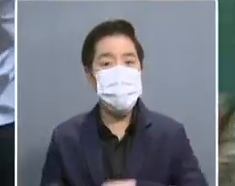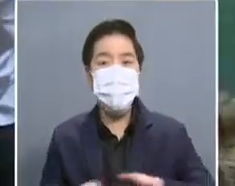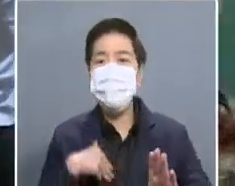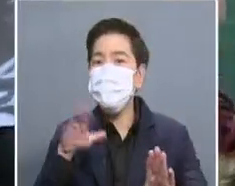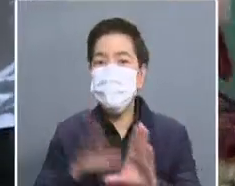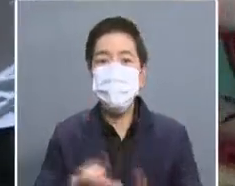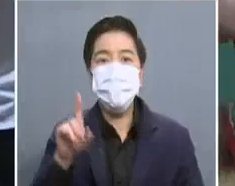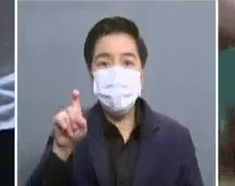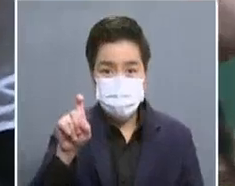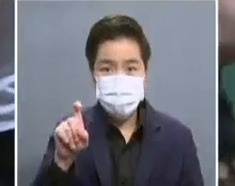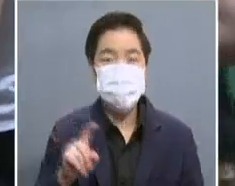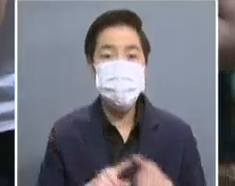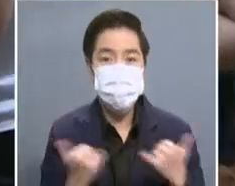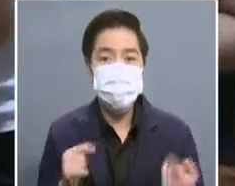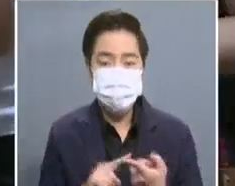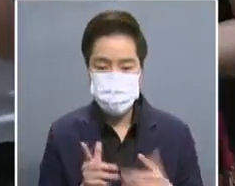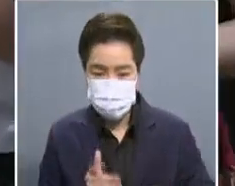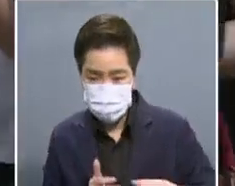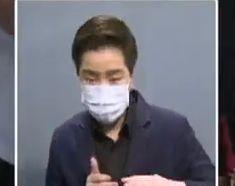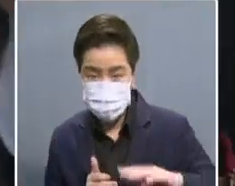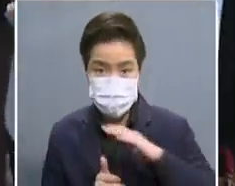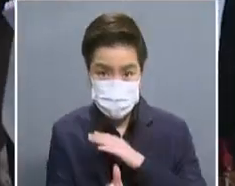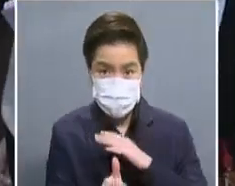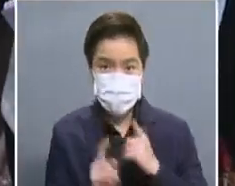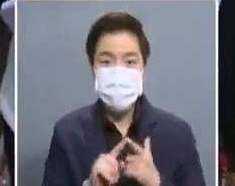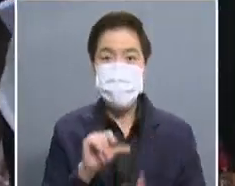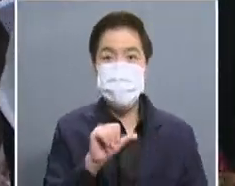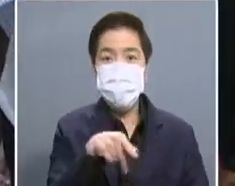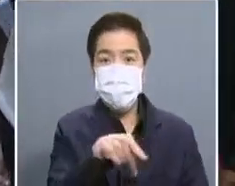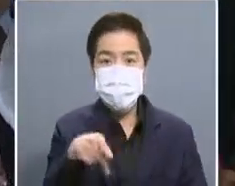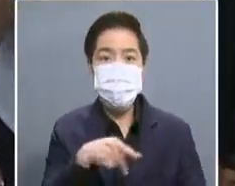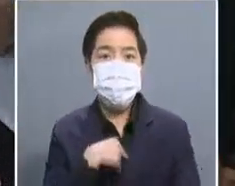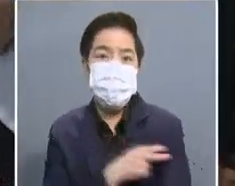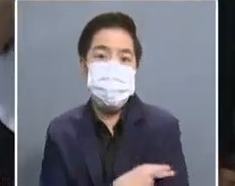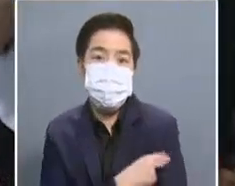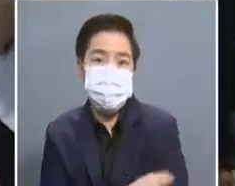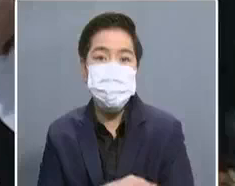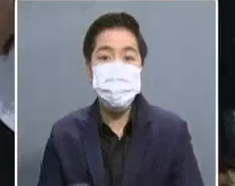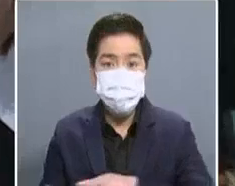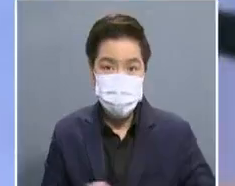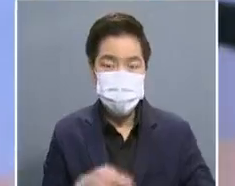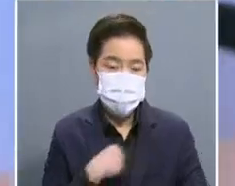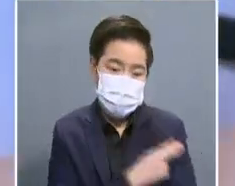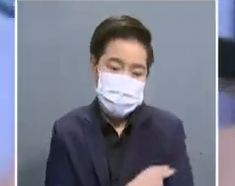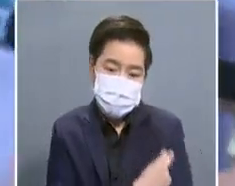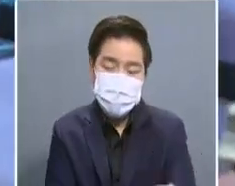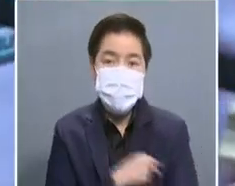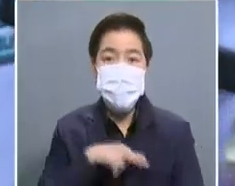ได้นะฮะแบ่งสัดส่วนการฉีดแบบ walk in กับการนัดผ่านแอปพลิเคชันหมอพร้อมแล้วก็นัดแบบโรงพยาบาลนัดหมาย